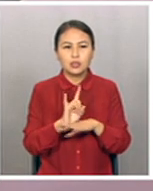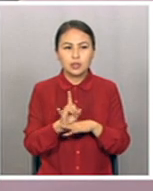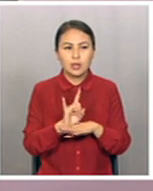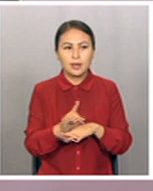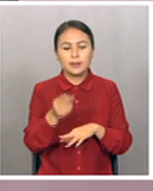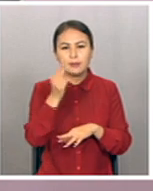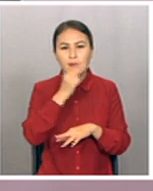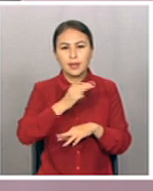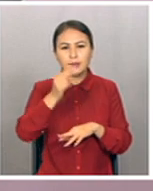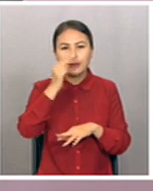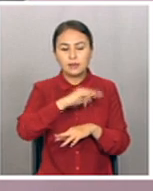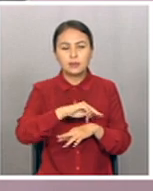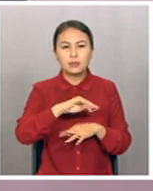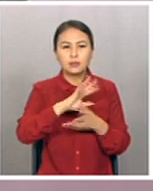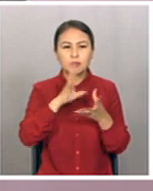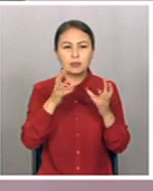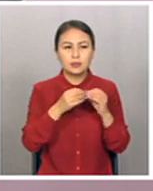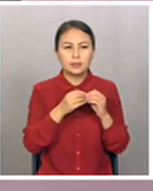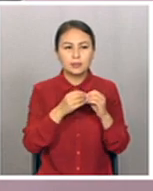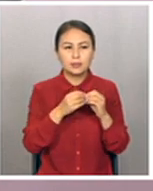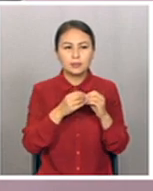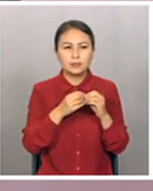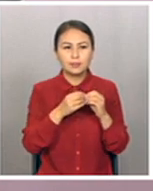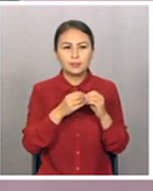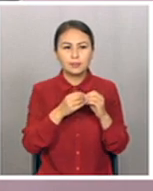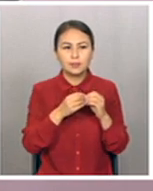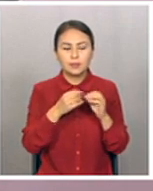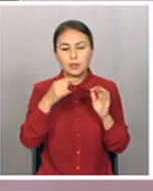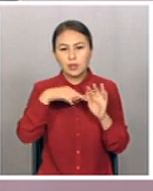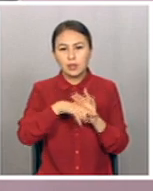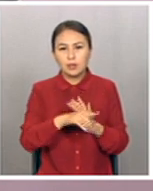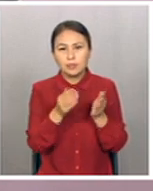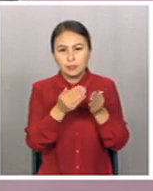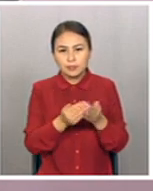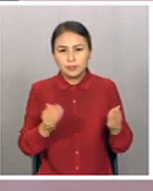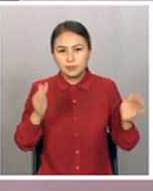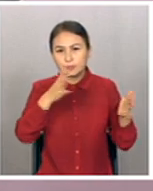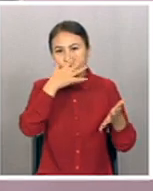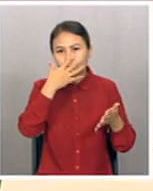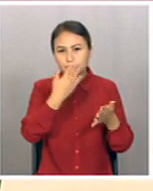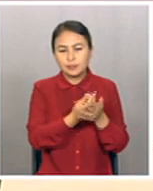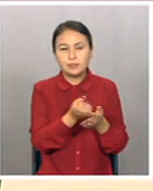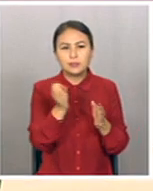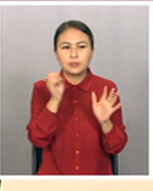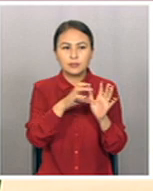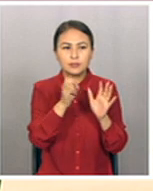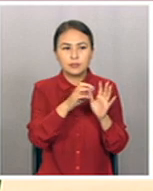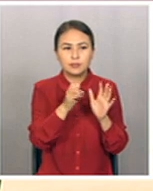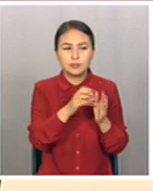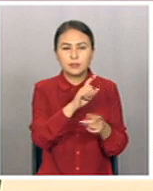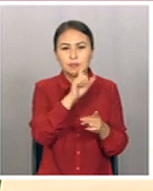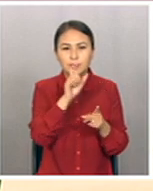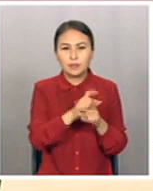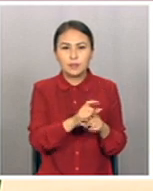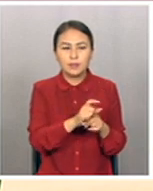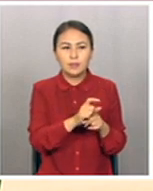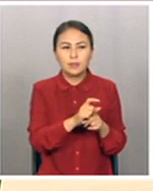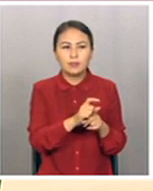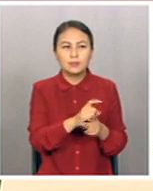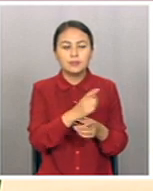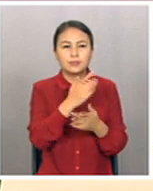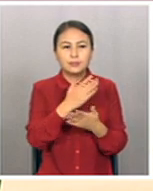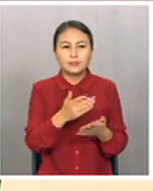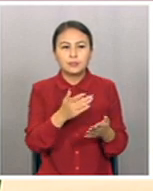дәнді дақылдардың дәнін ініне тығып жинайды. Оны